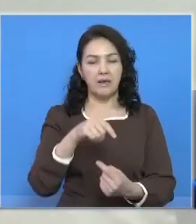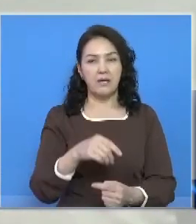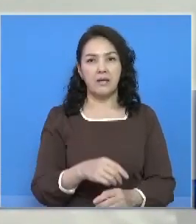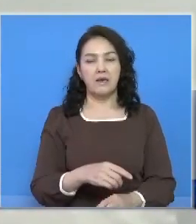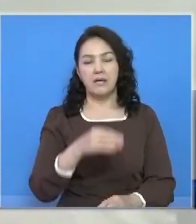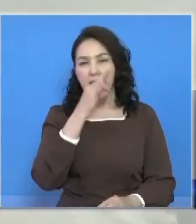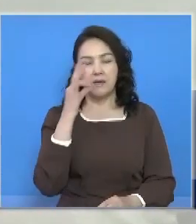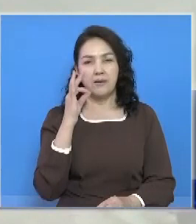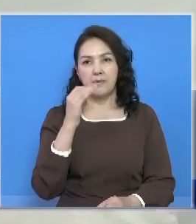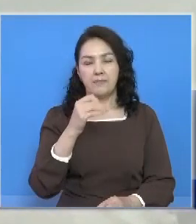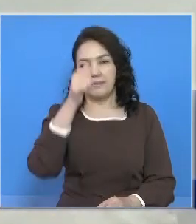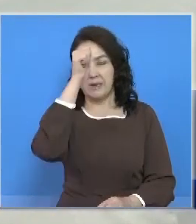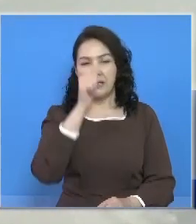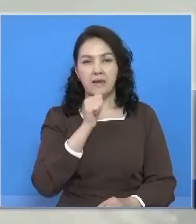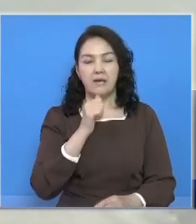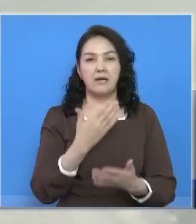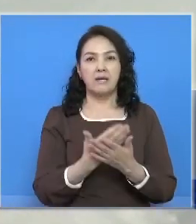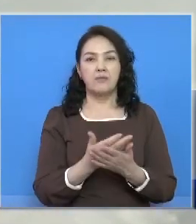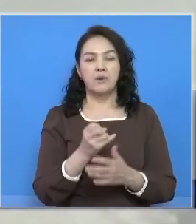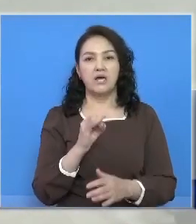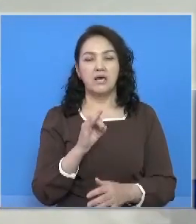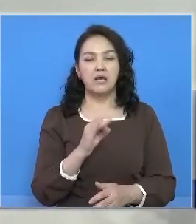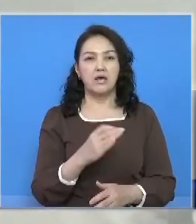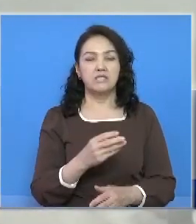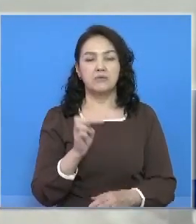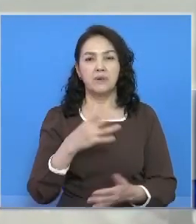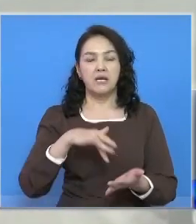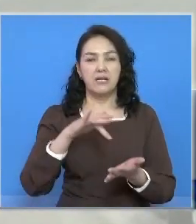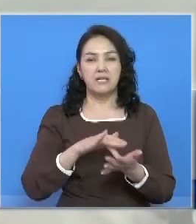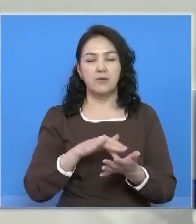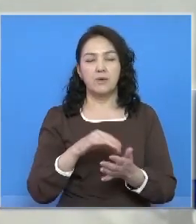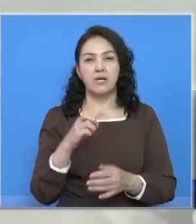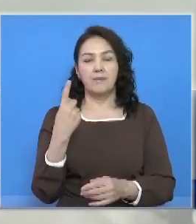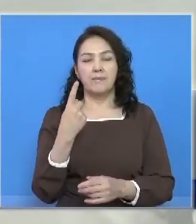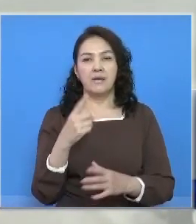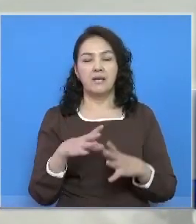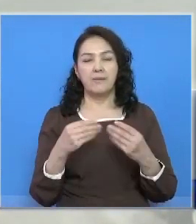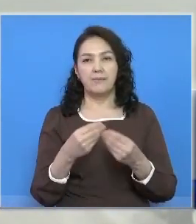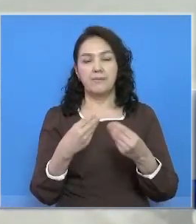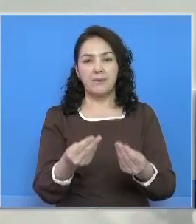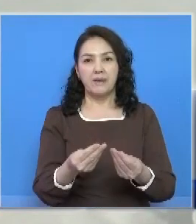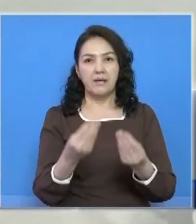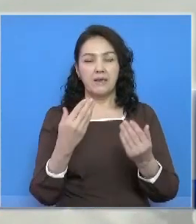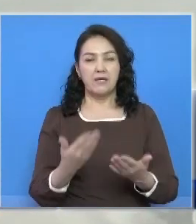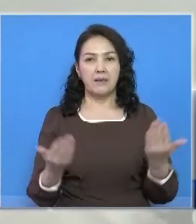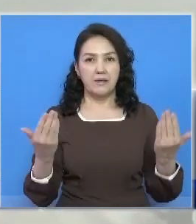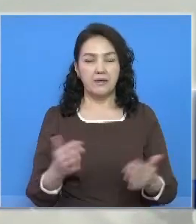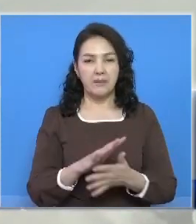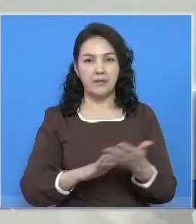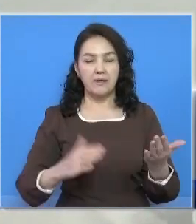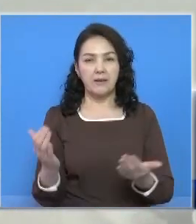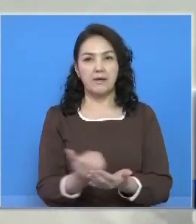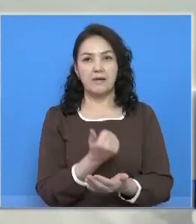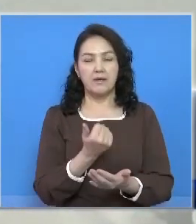алғашқы аптасында біз Мұғалжар ауданы Жем қаласында бір баспана табыс еткен болатынбыз. Міне соның бүгін жалғасын